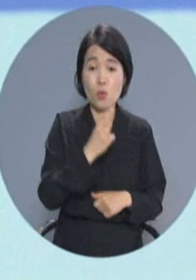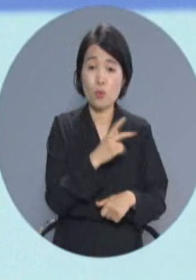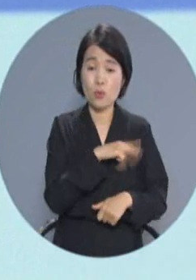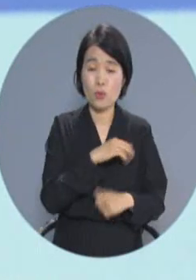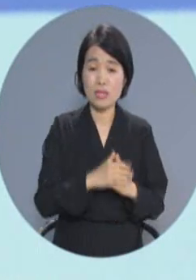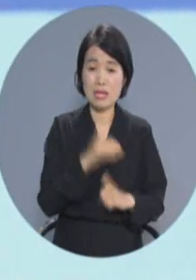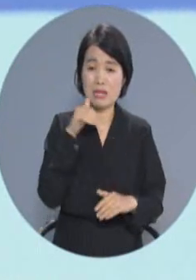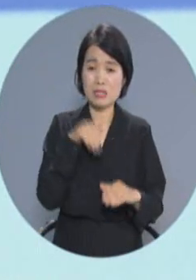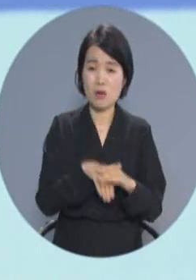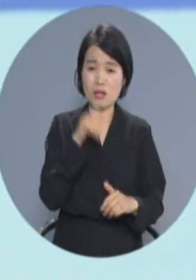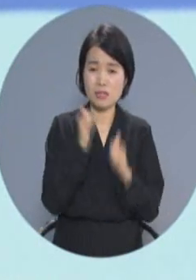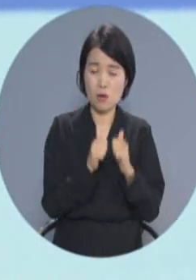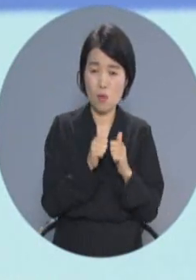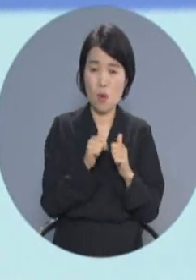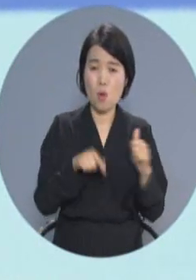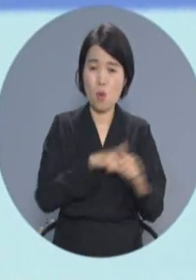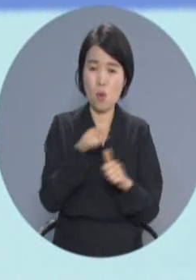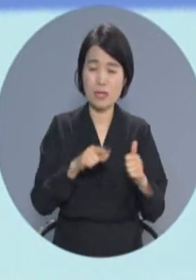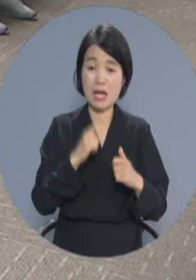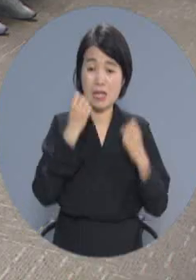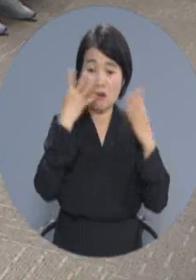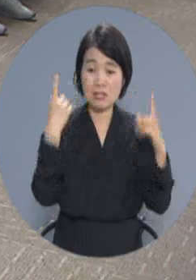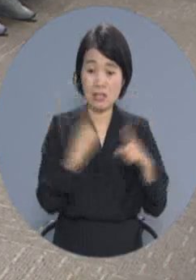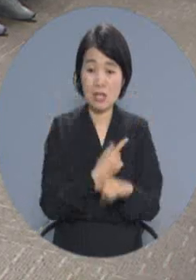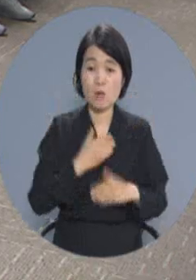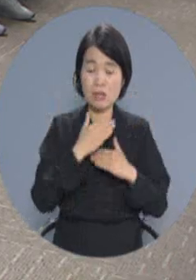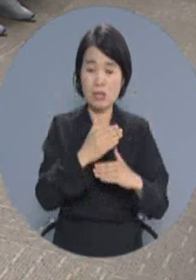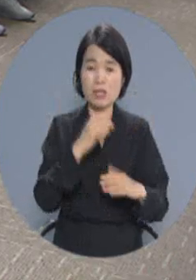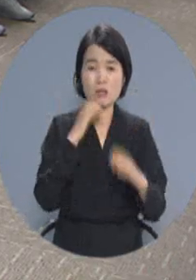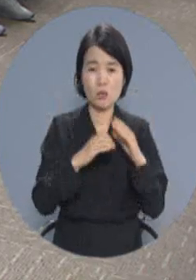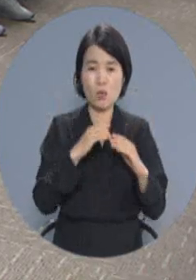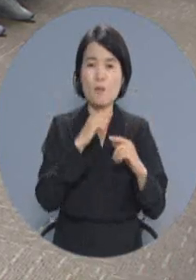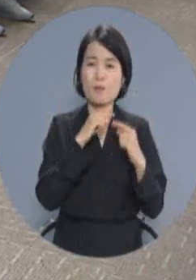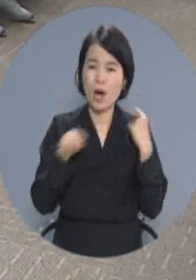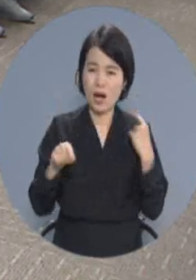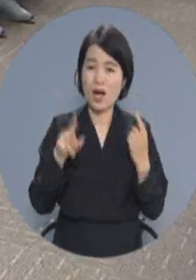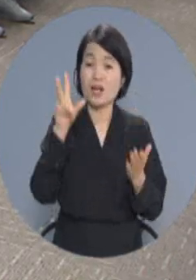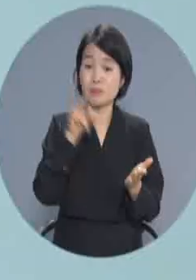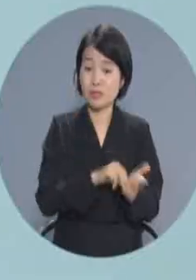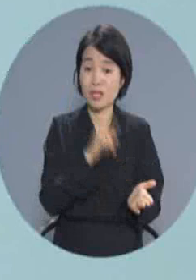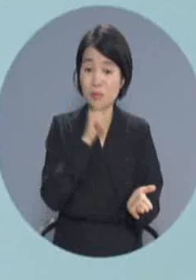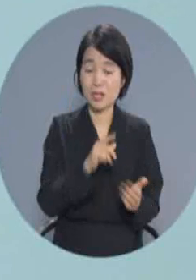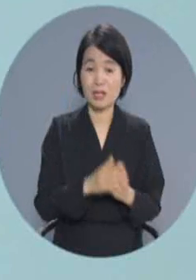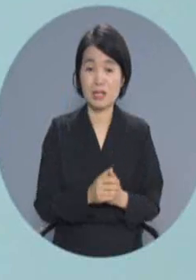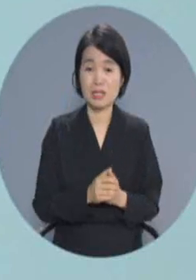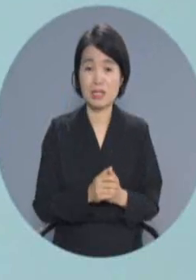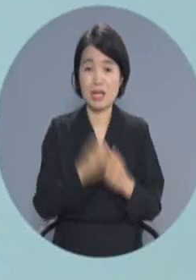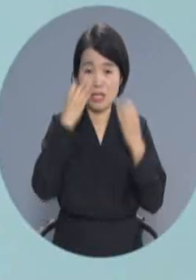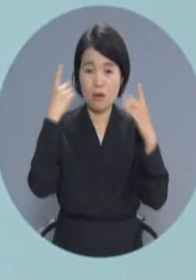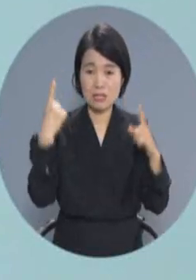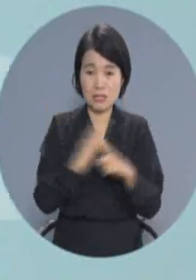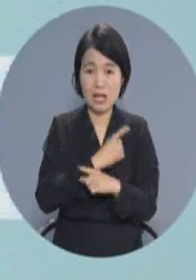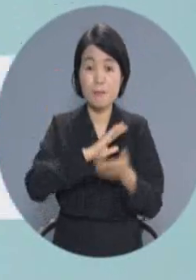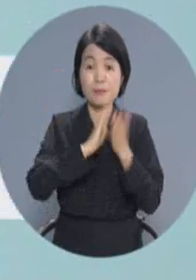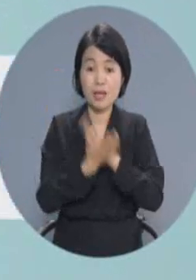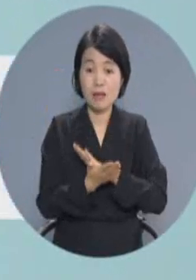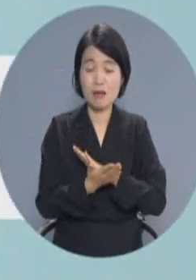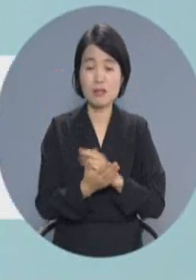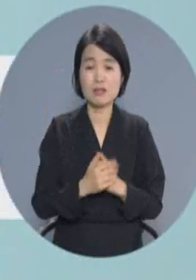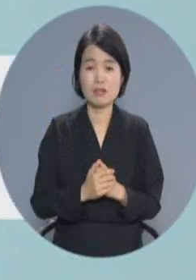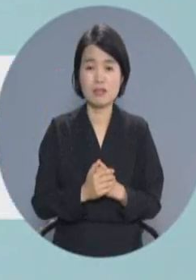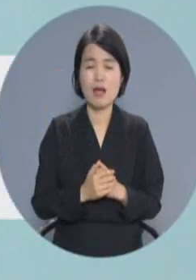선거라는 치열한 경쟁 구도와 혁신의 과정 속에서 소통 부재가 원인이라고 해석했고, 혁신이나 개혁이라는 것은